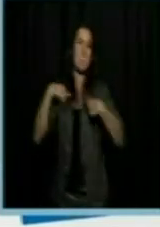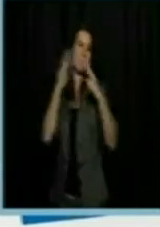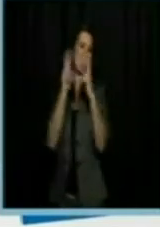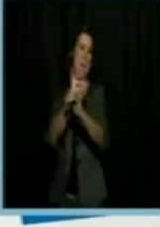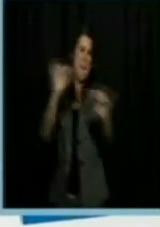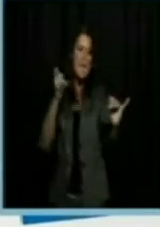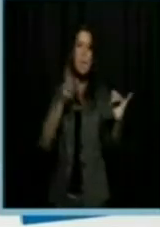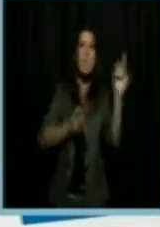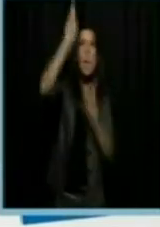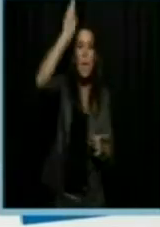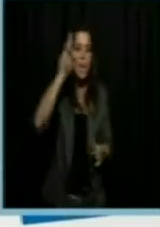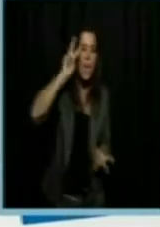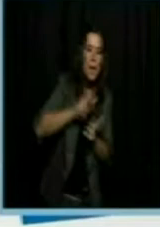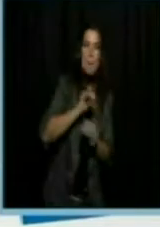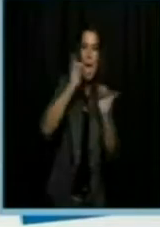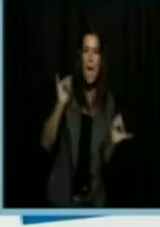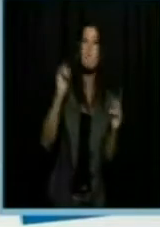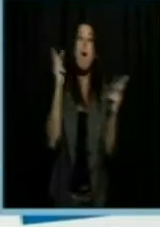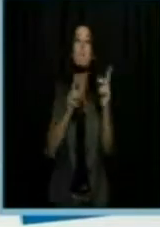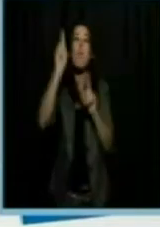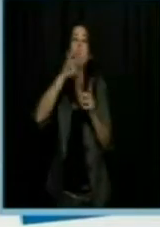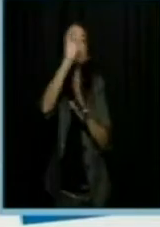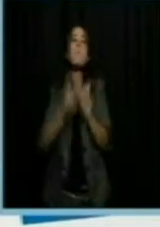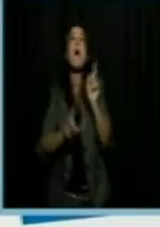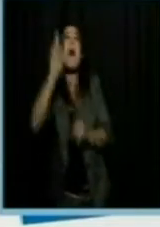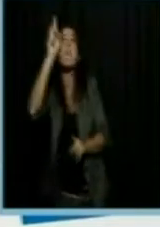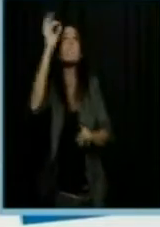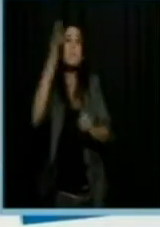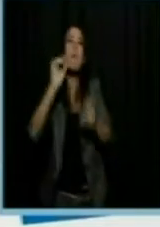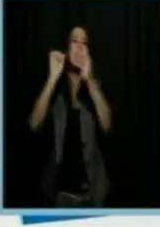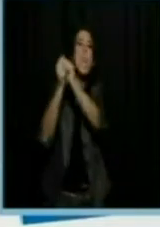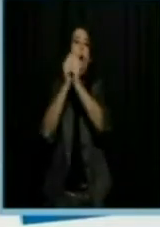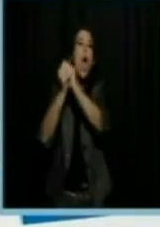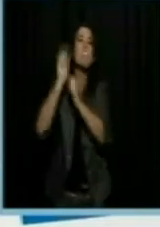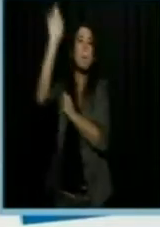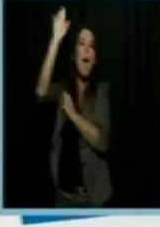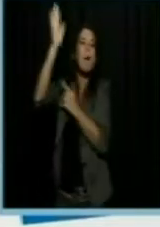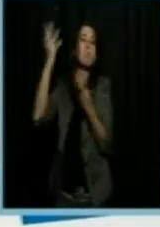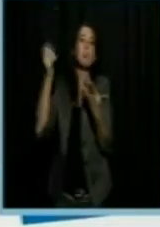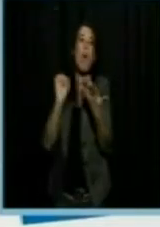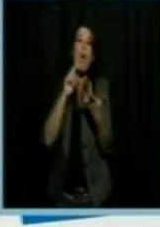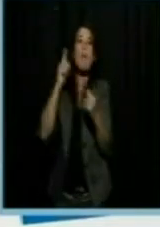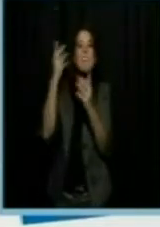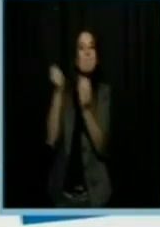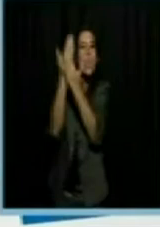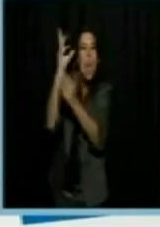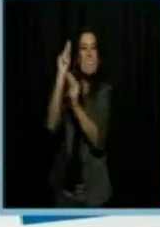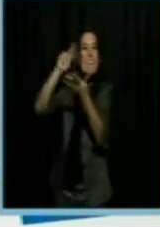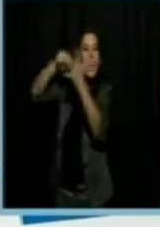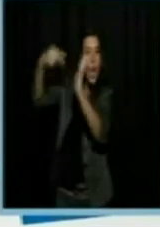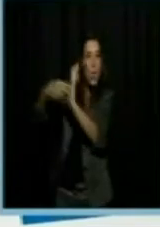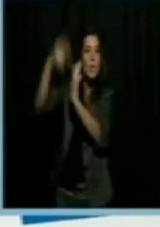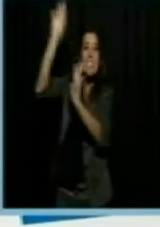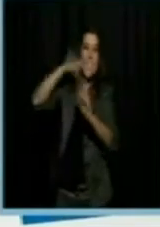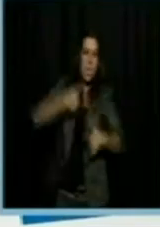me, ma che sicuramente si batte per una sua iniziativa di natura appunto tecnologica, ma sono sicuro che facendo rete